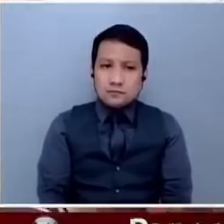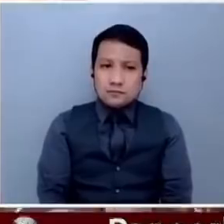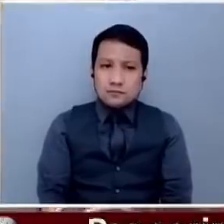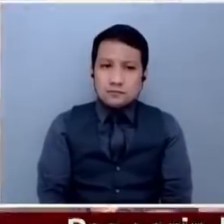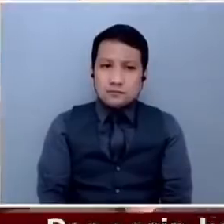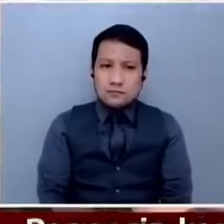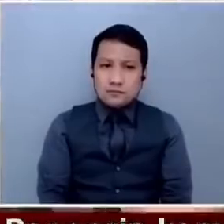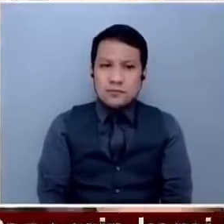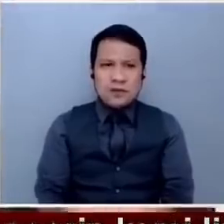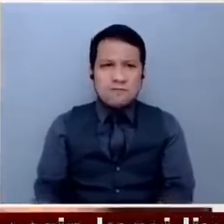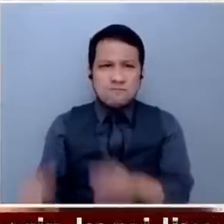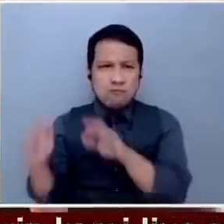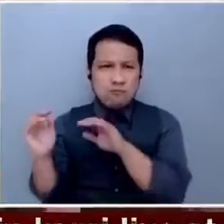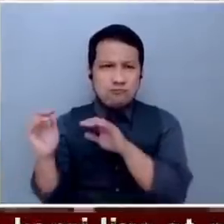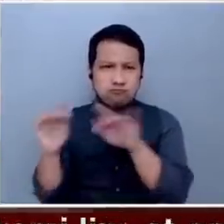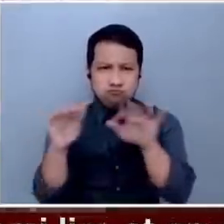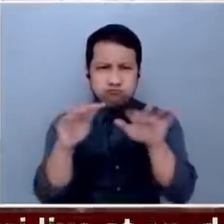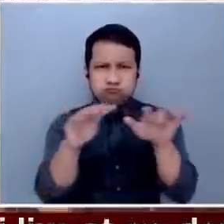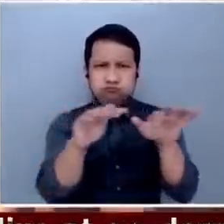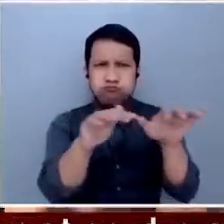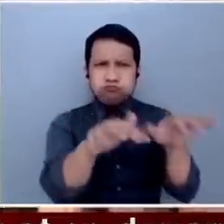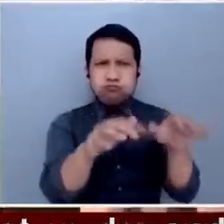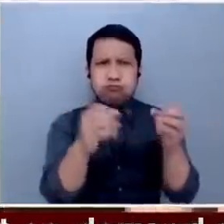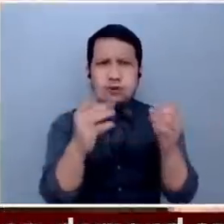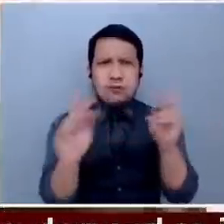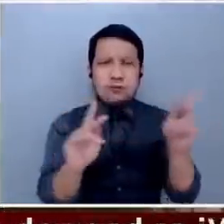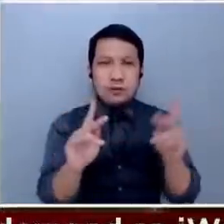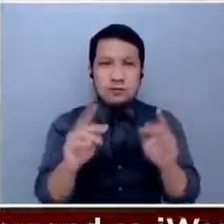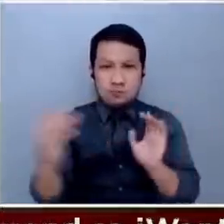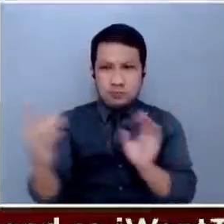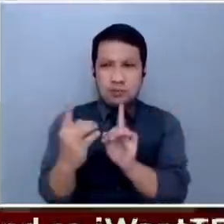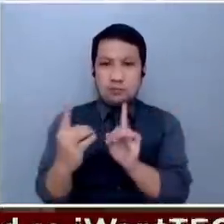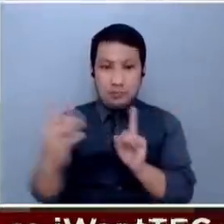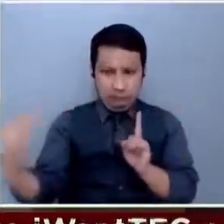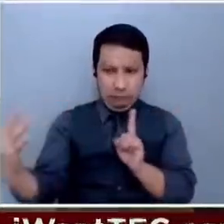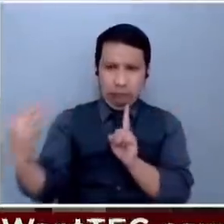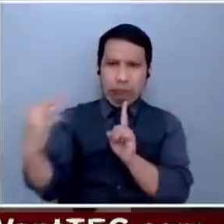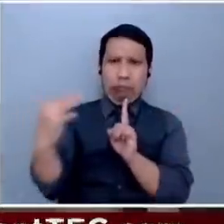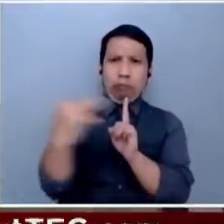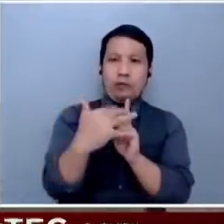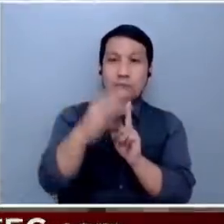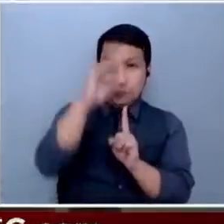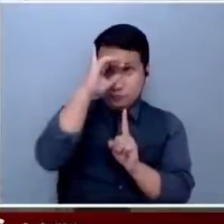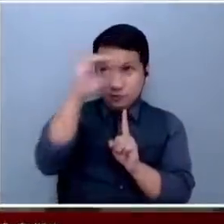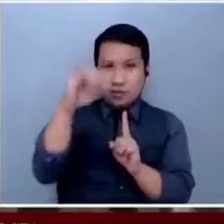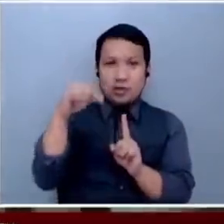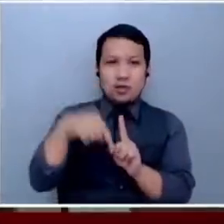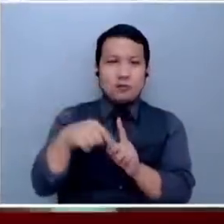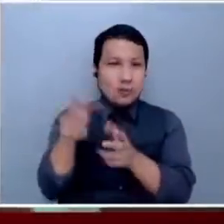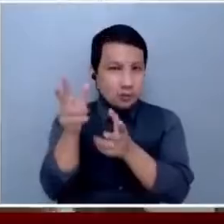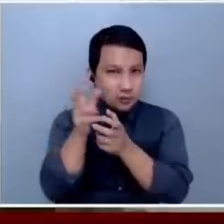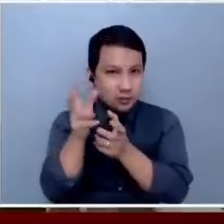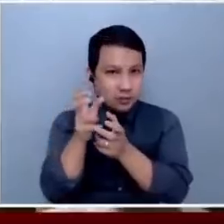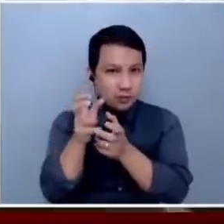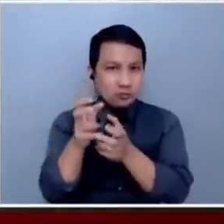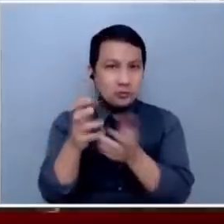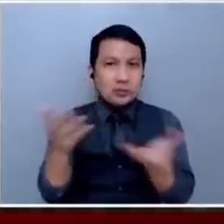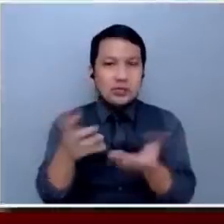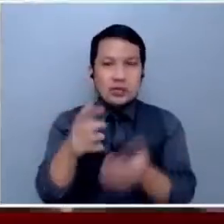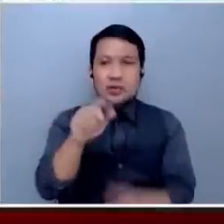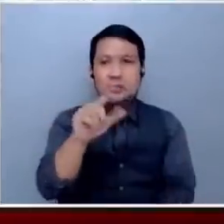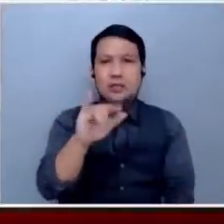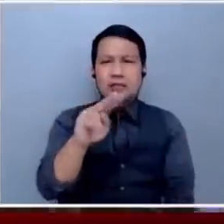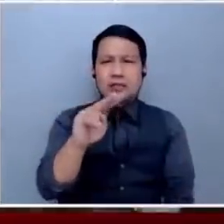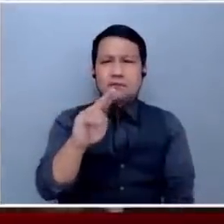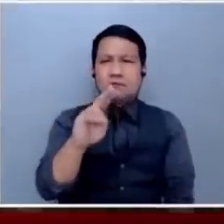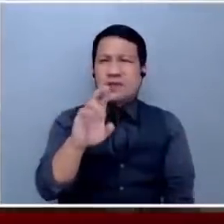Dagsa ang mga taong sumalubong kanina kay Mayor Isko Moreno sa pagdating ng kanyang listening tour sa bayan ng Talavera dito sa Nueva